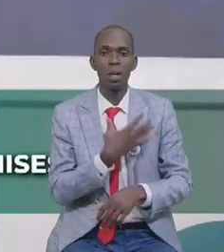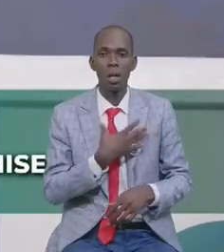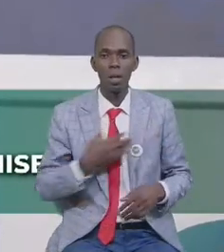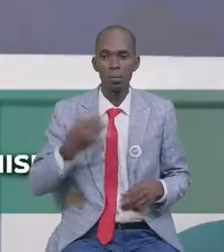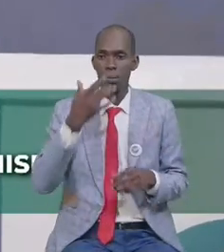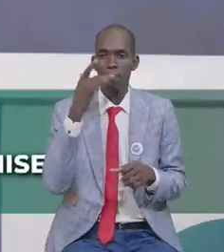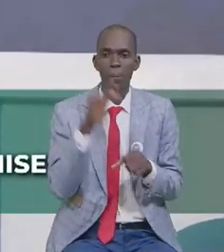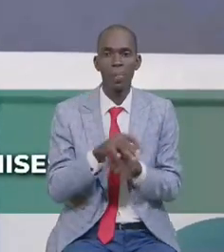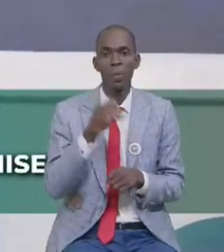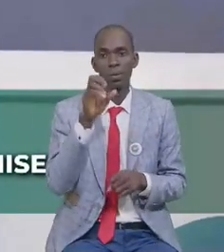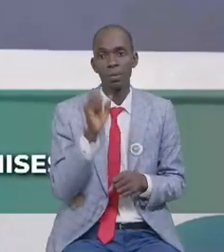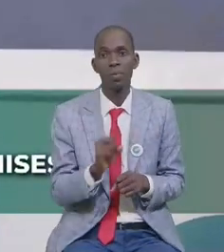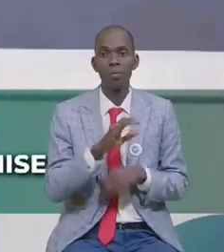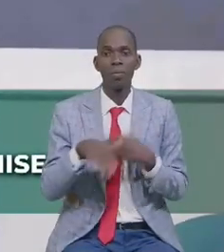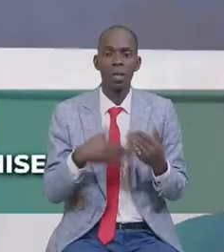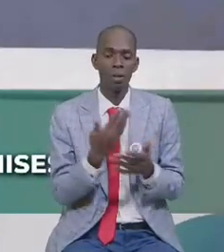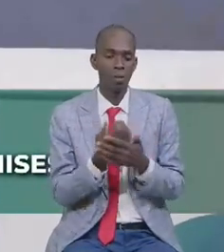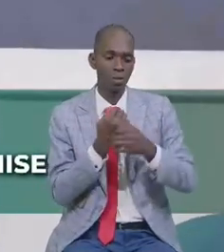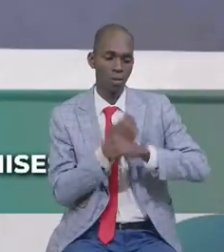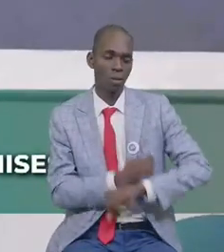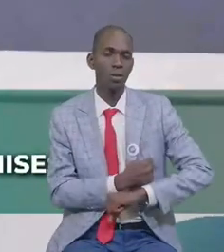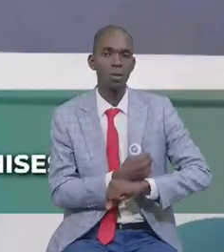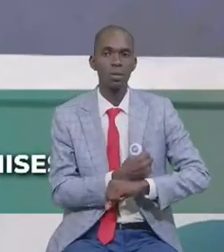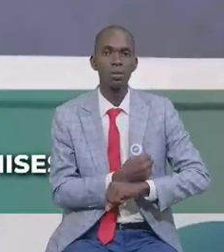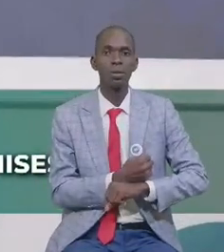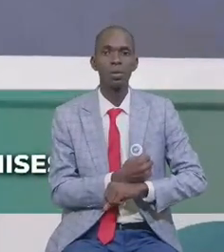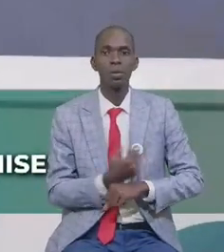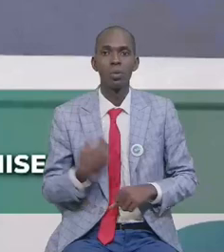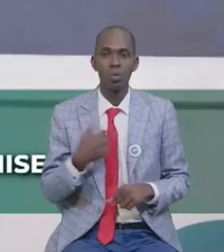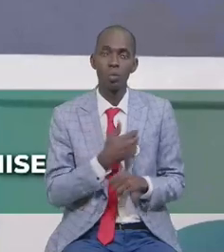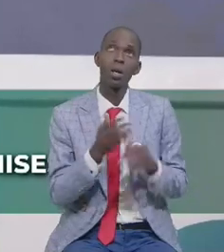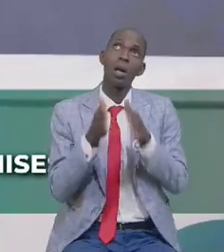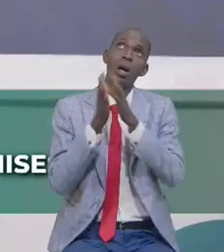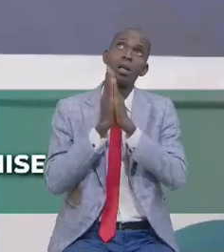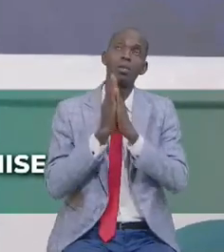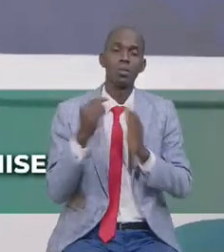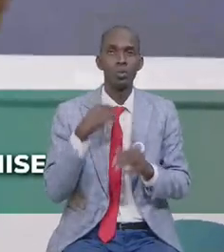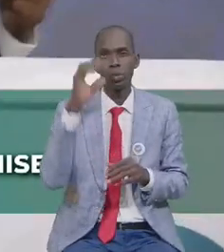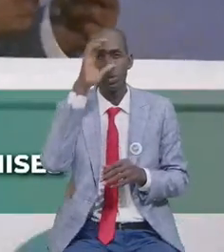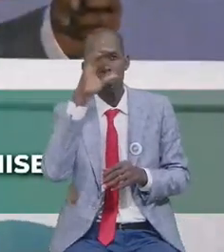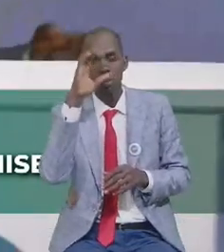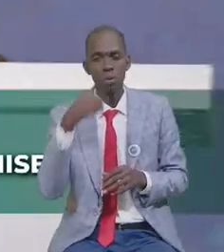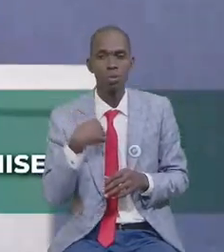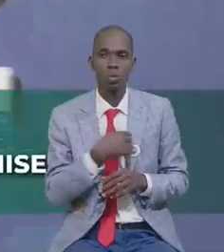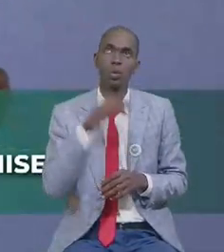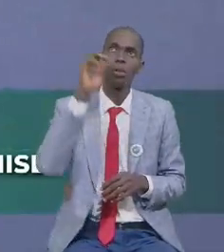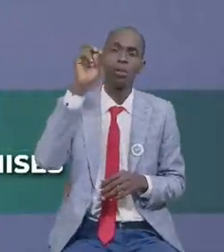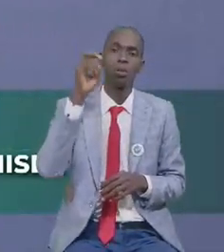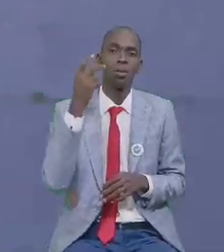promesses toutes garanties. Nous demandons, nous cherchons et nous frappons. Est-ce que vous remarquez?